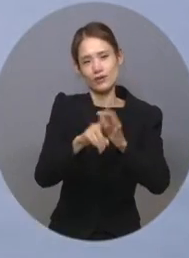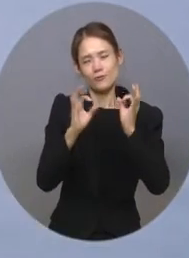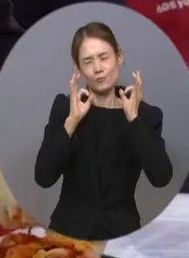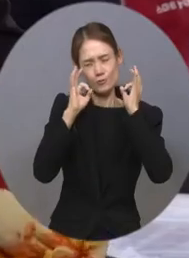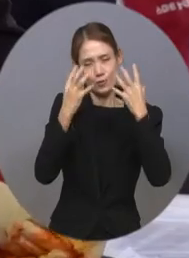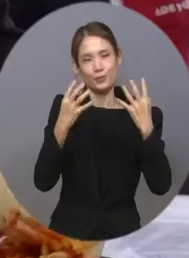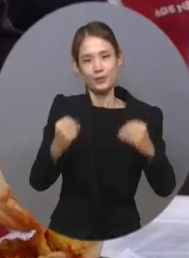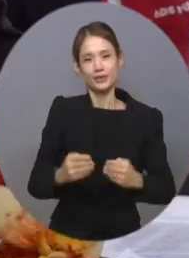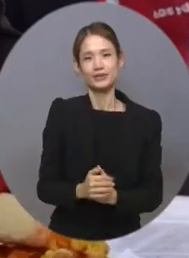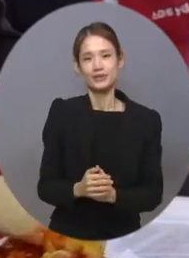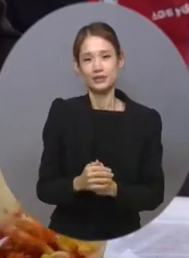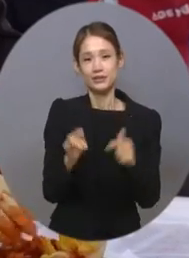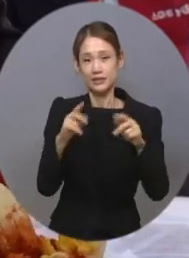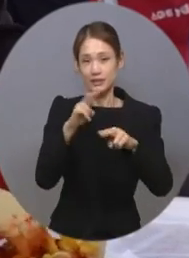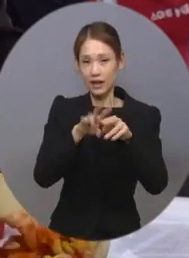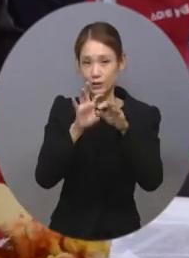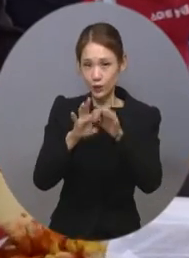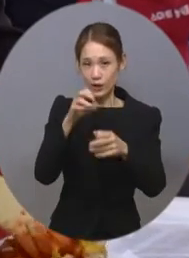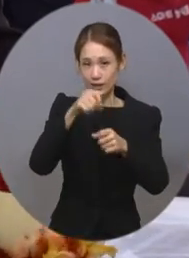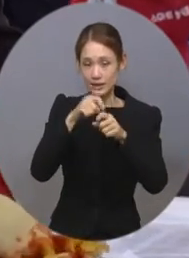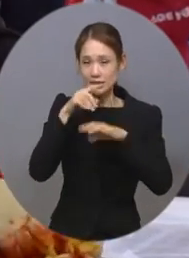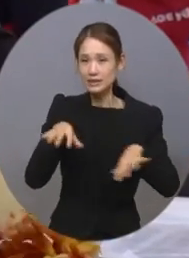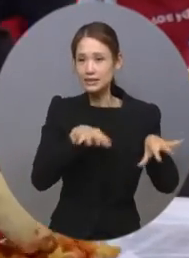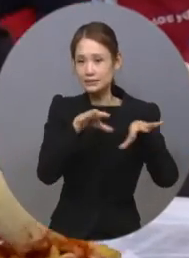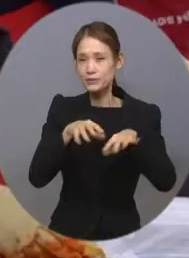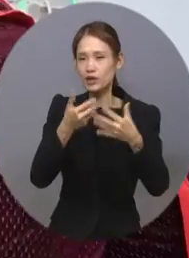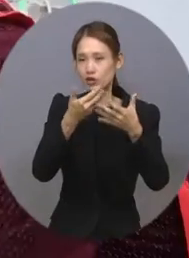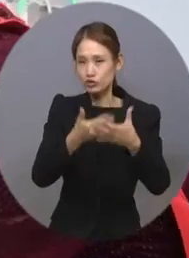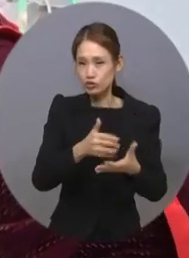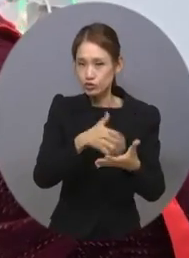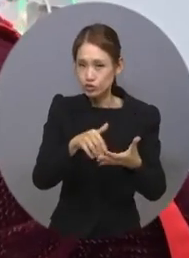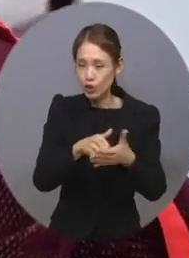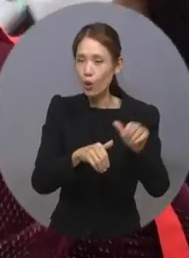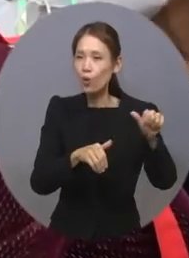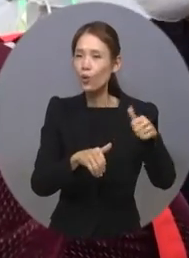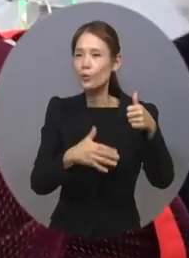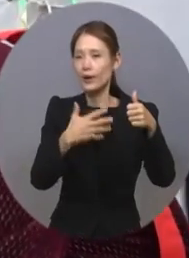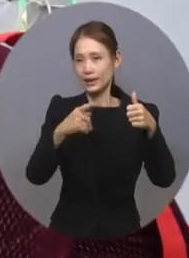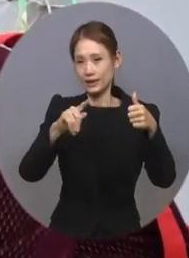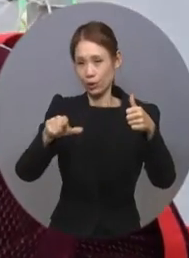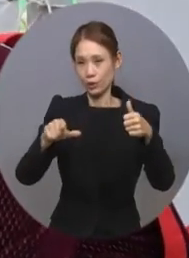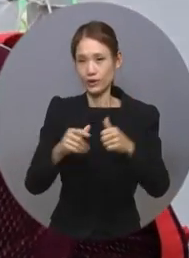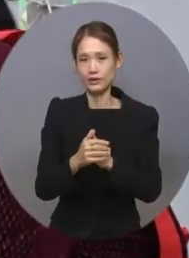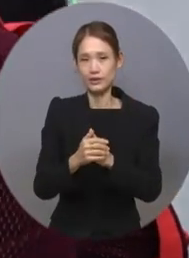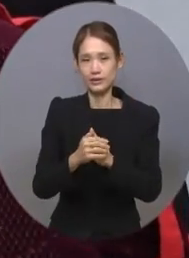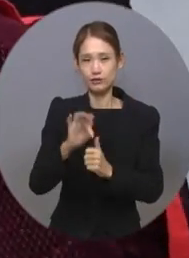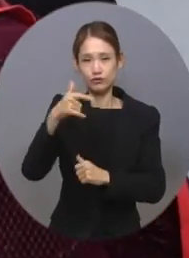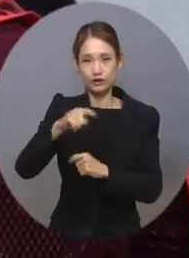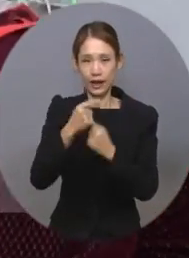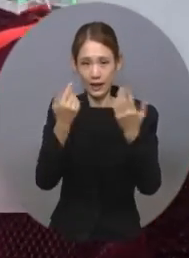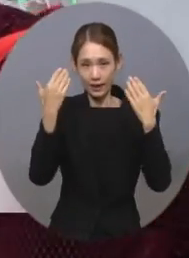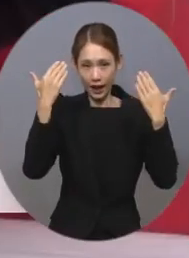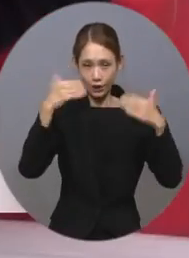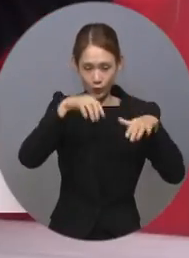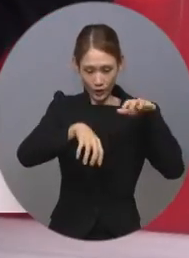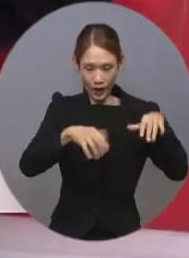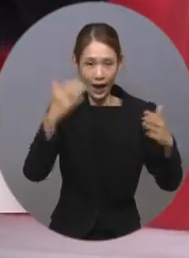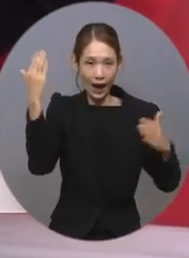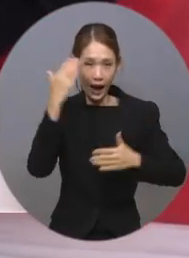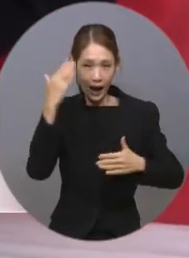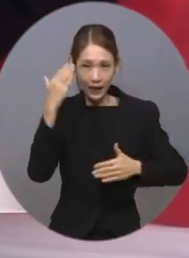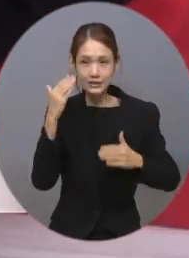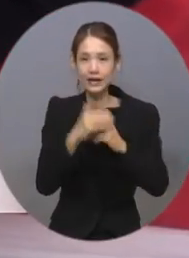하고 있습니다. 이 자리에서 만들어진 김장김치 중 500kg은 군장대 교내 어려운